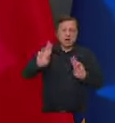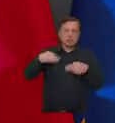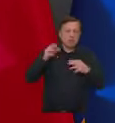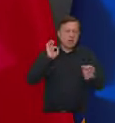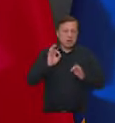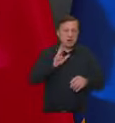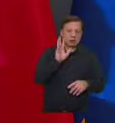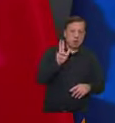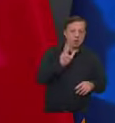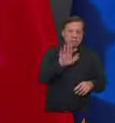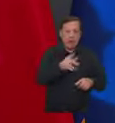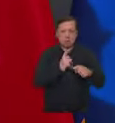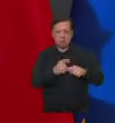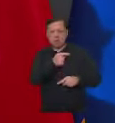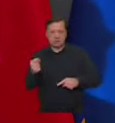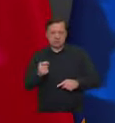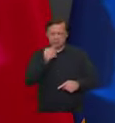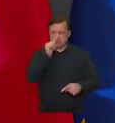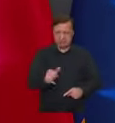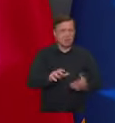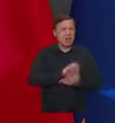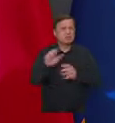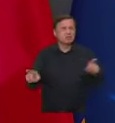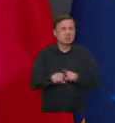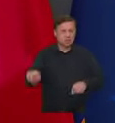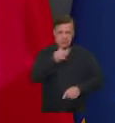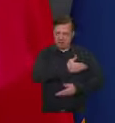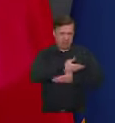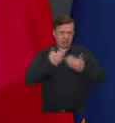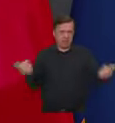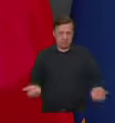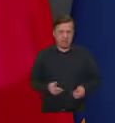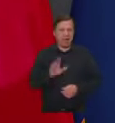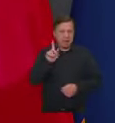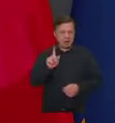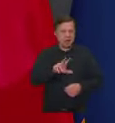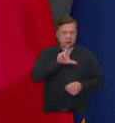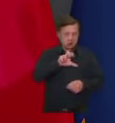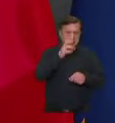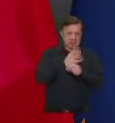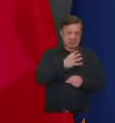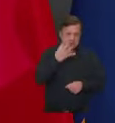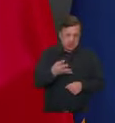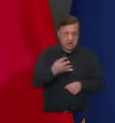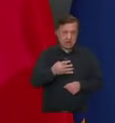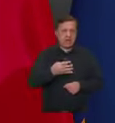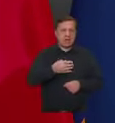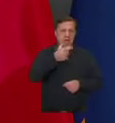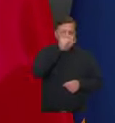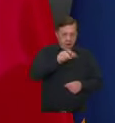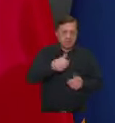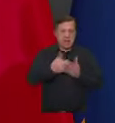Tak nigdzie na świecie to nie jest wykonywane. Ale te 344 testy na milion mieszkańców w